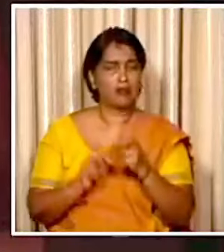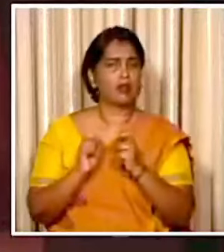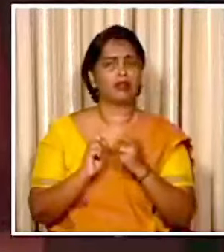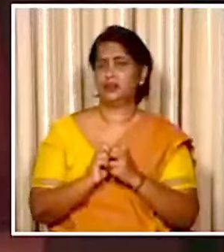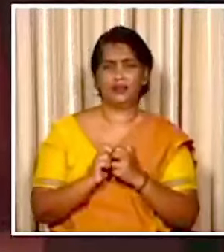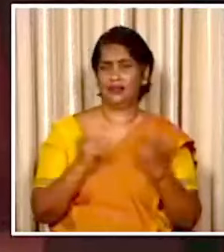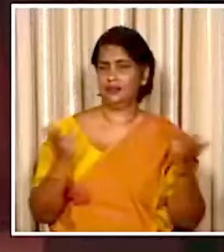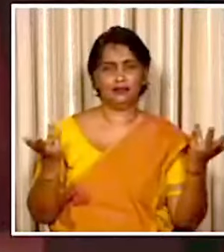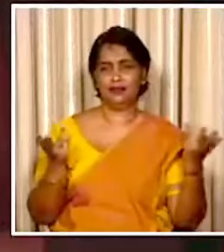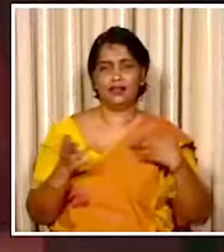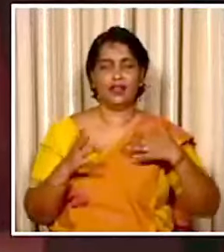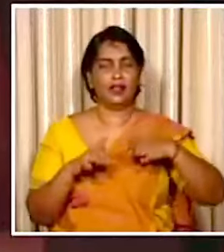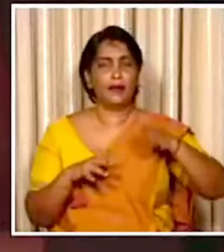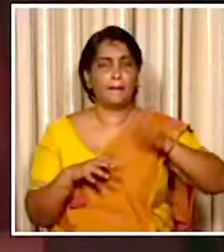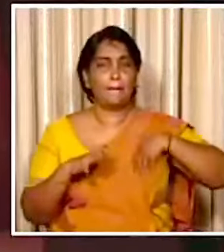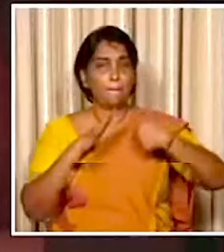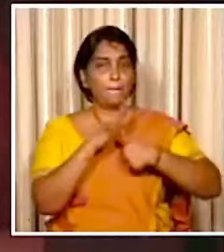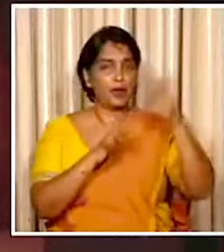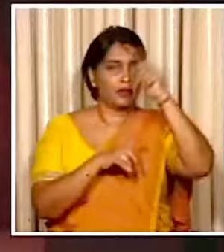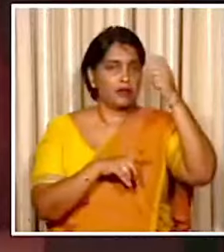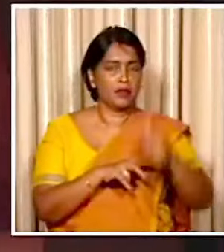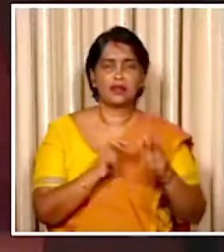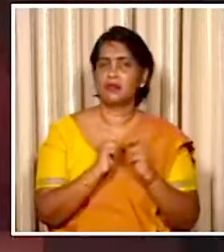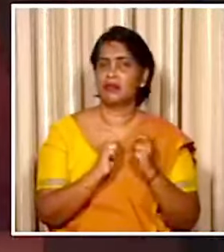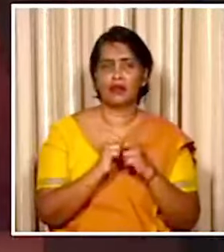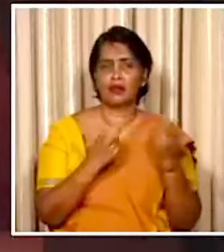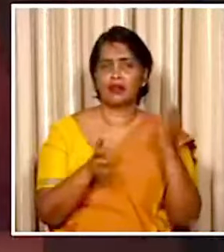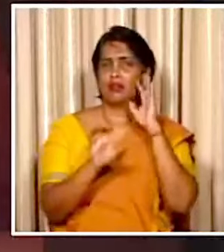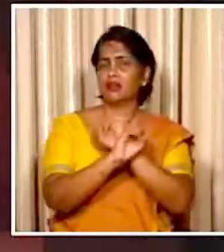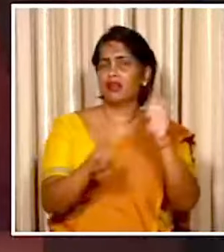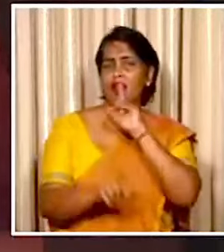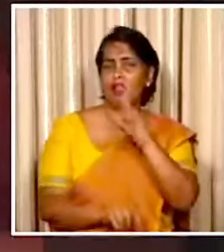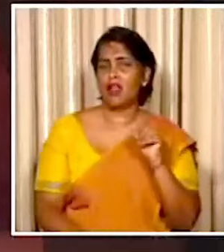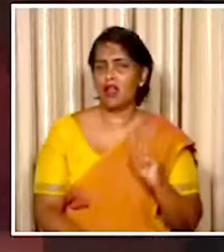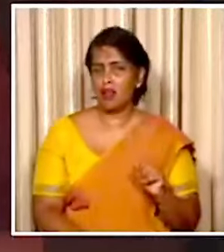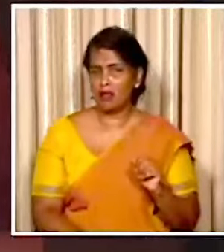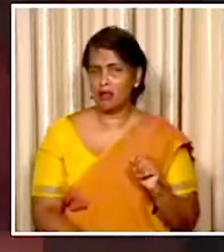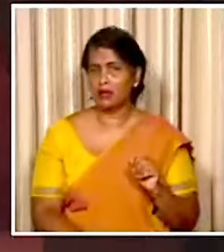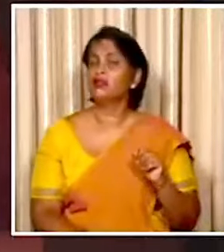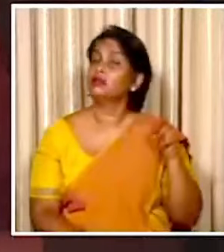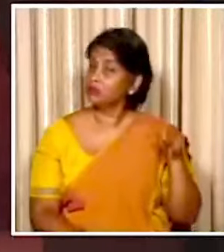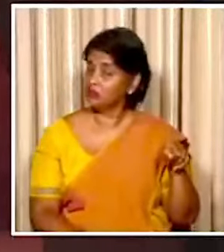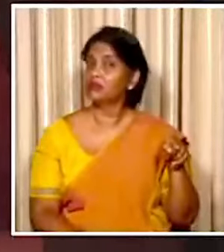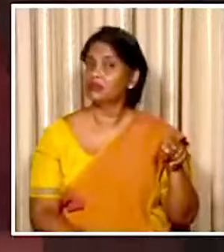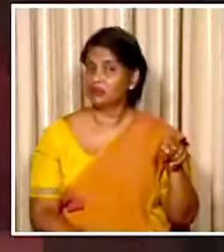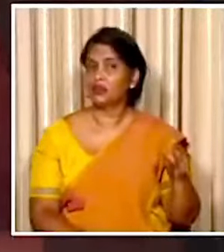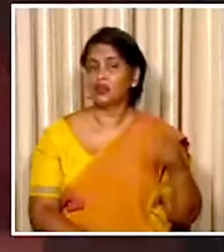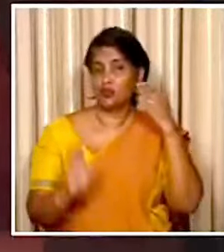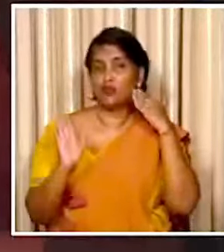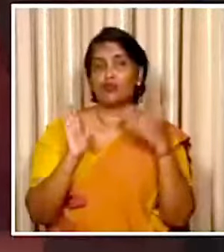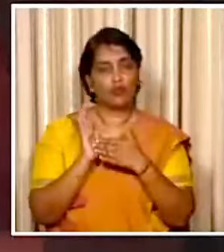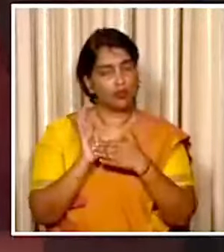නැහැ, විදුහල්පති වැටුප් විෂමතාවයක් නැහැයි කියලා කොහොමද ප්‍රකාශ කරන්නේ? ඒ තුල මේ ශේෂ්ත්‍රයේ